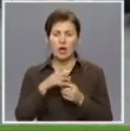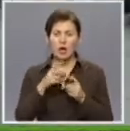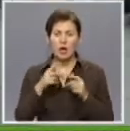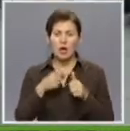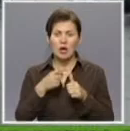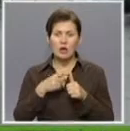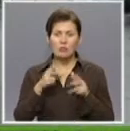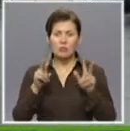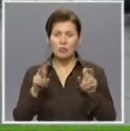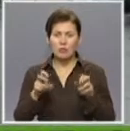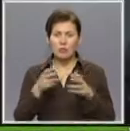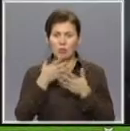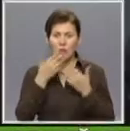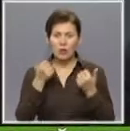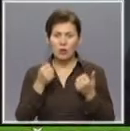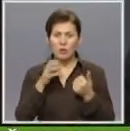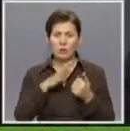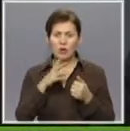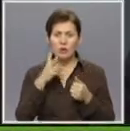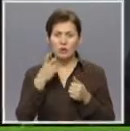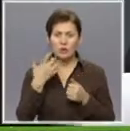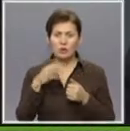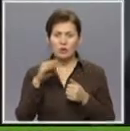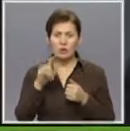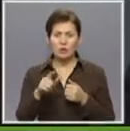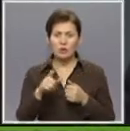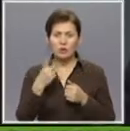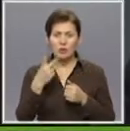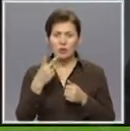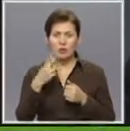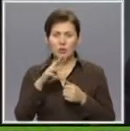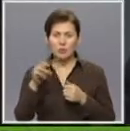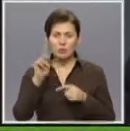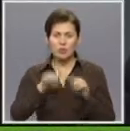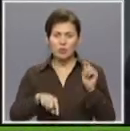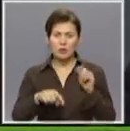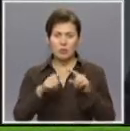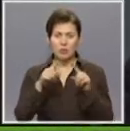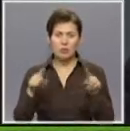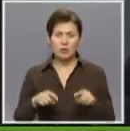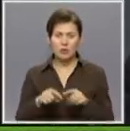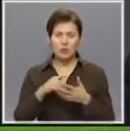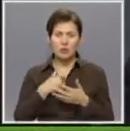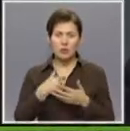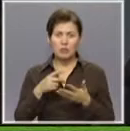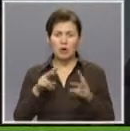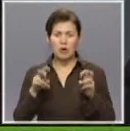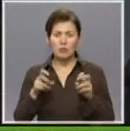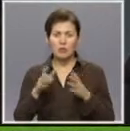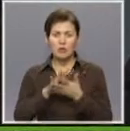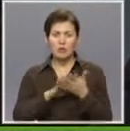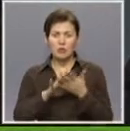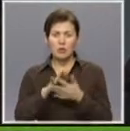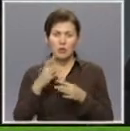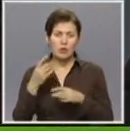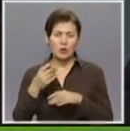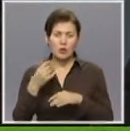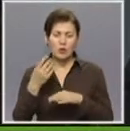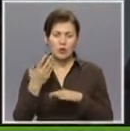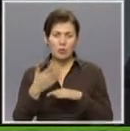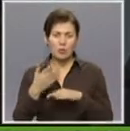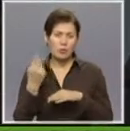есепшот жоқ бекен, соны тексертуге келдім. 250 теңге төледім, 1-2 минуттың ішінде тексеріс шығарып берді. Менің атымда ешқандай несие тарихы жоқ